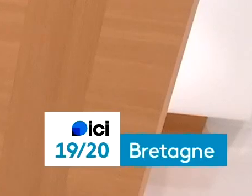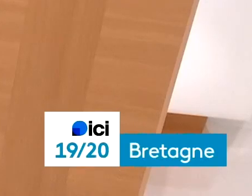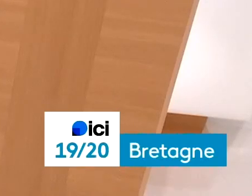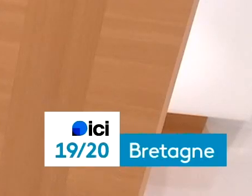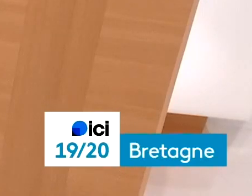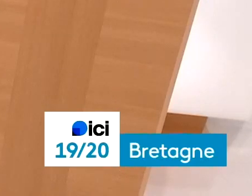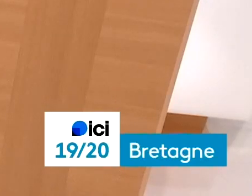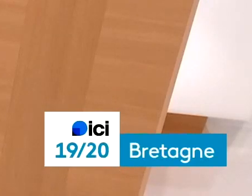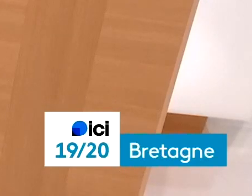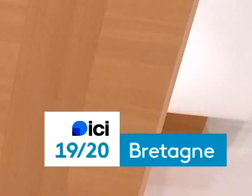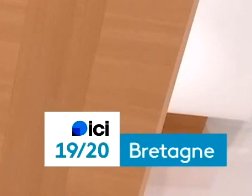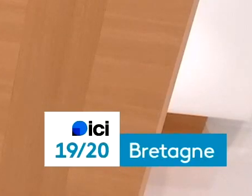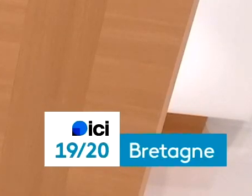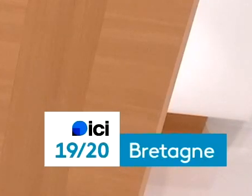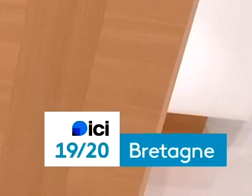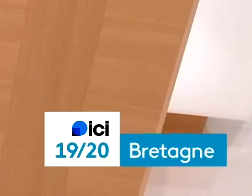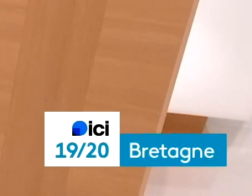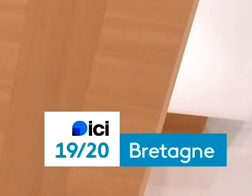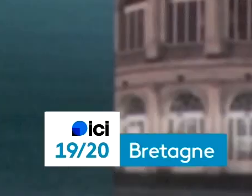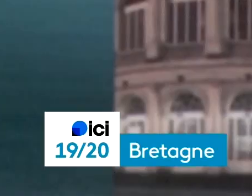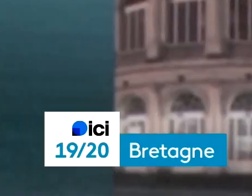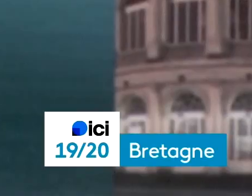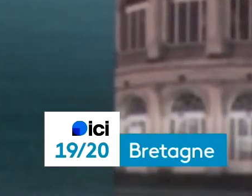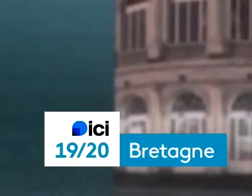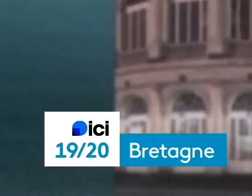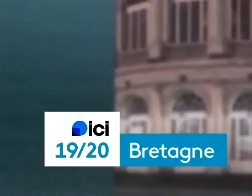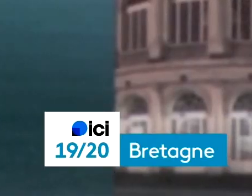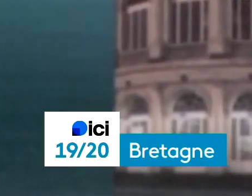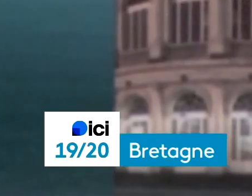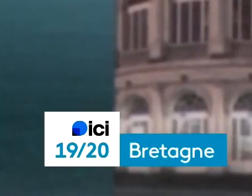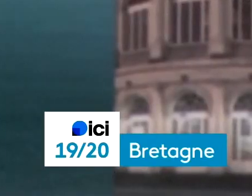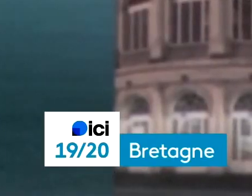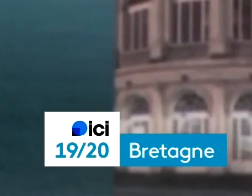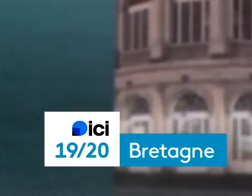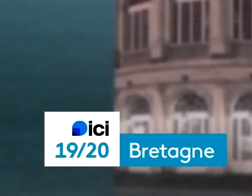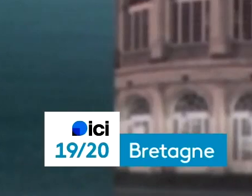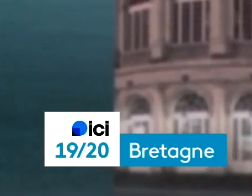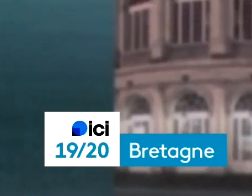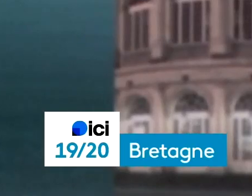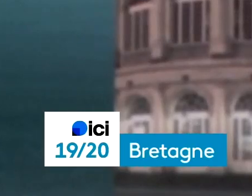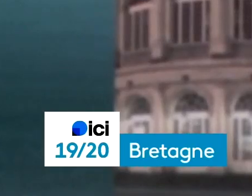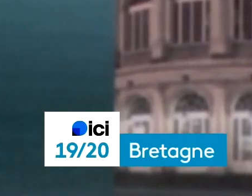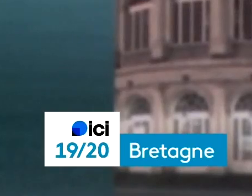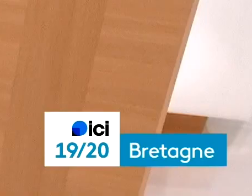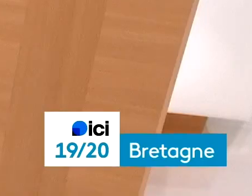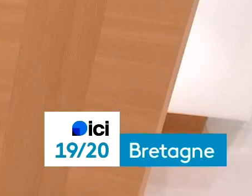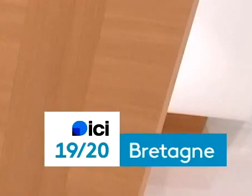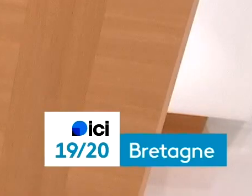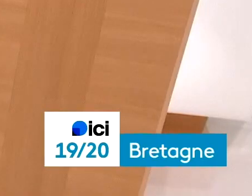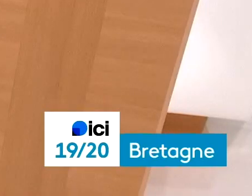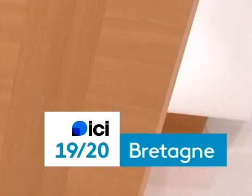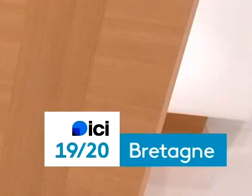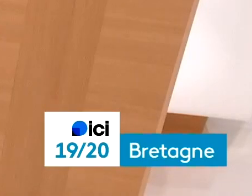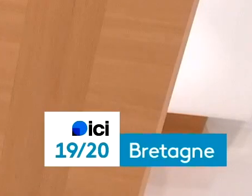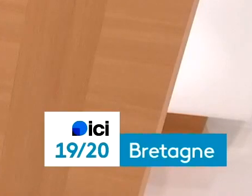l'un des événements culturels du week-end en Bretagne. Il nous fait remonter le temps jusqu'à l'époque médiévale et le XIIIe siècle. C'était aujourd'hui